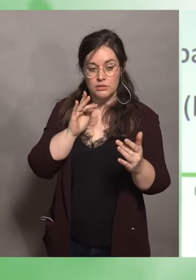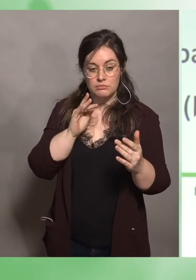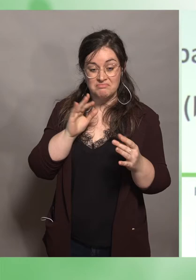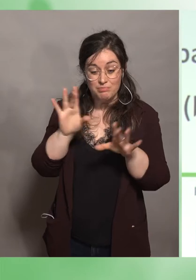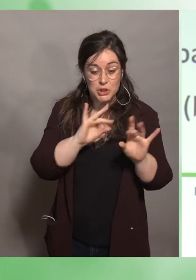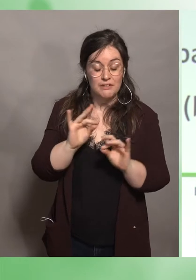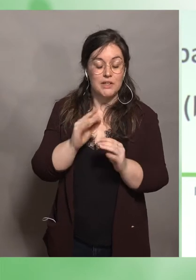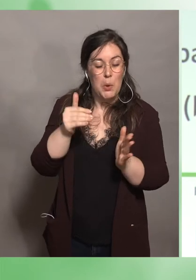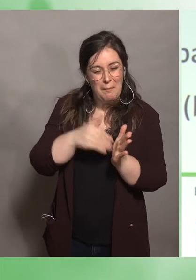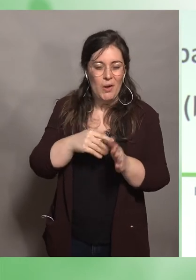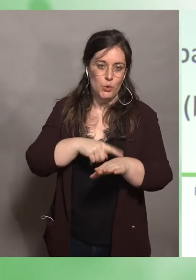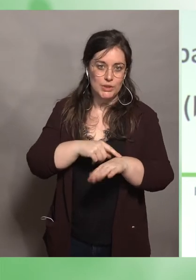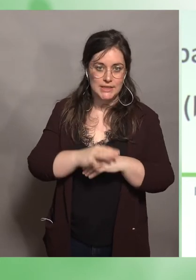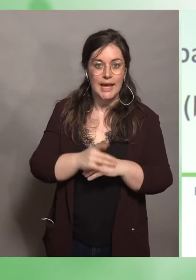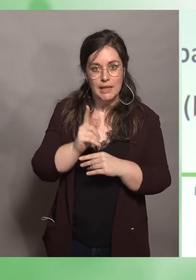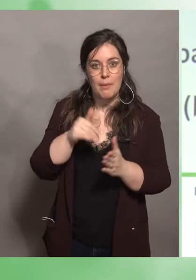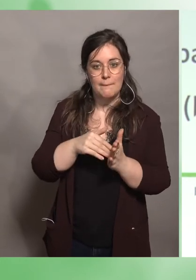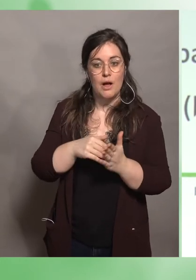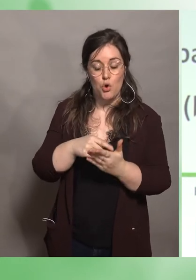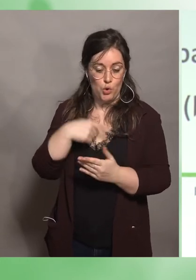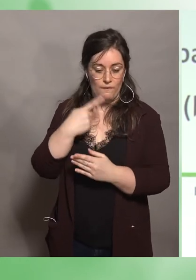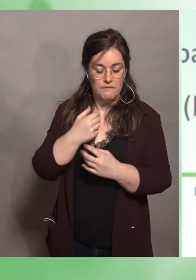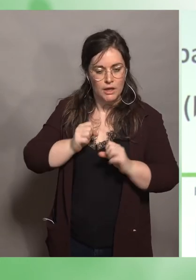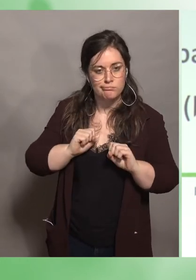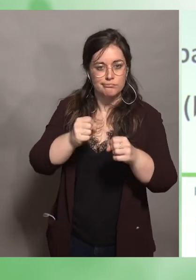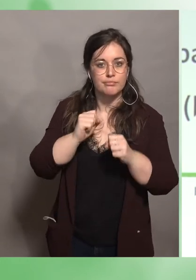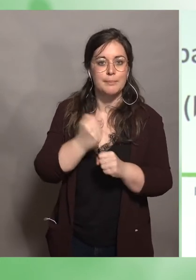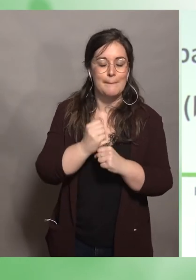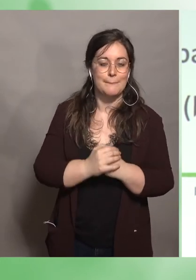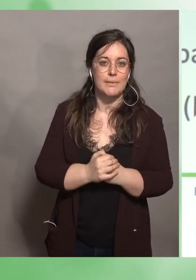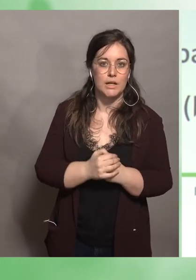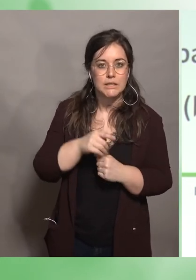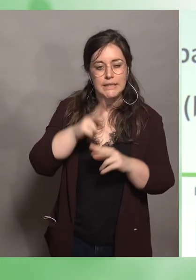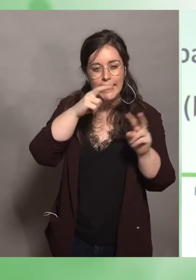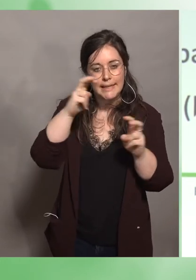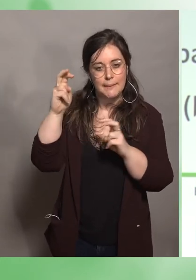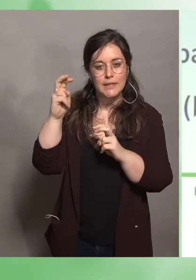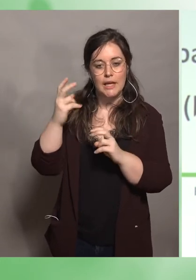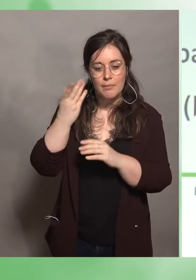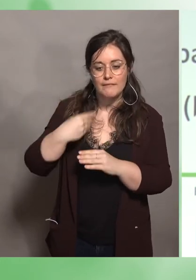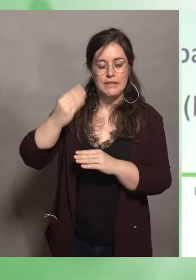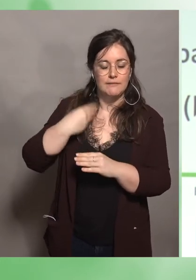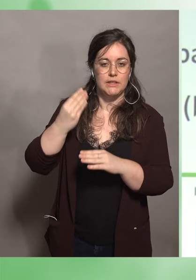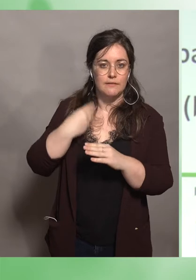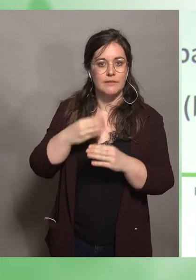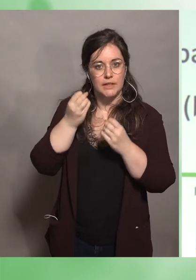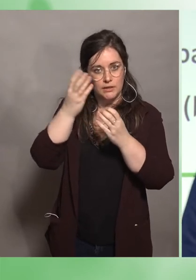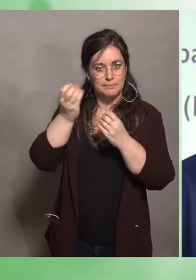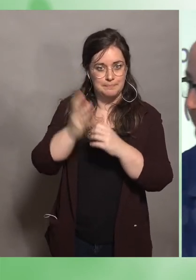das braucht es halt. Und da sind wir ständig dabei, diese Themen immer wieder voranzutreiben und